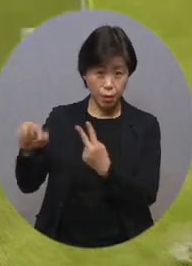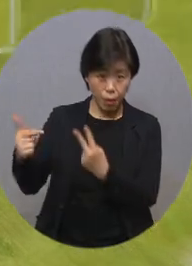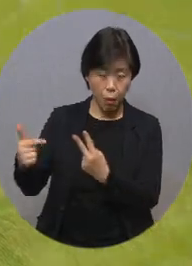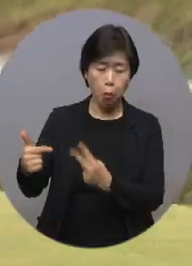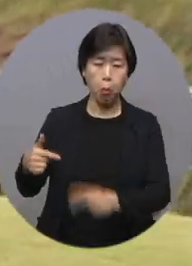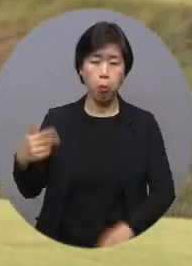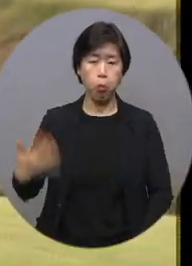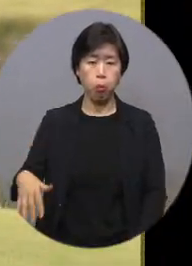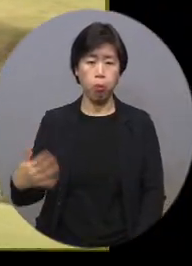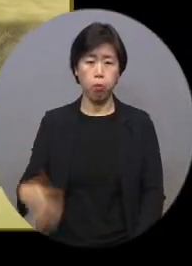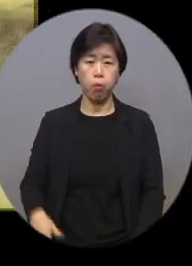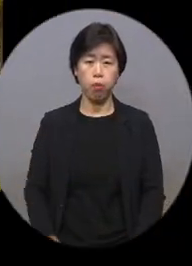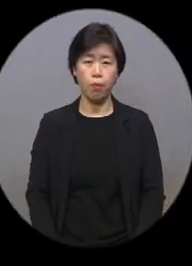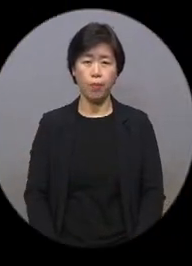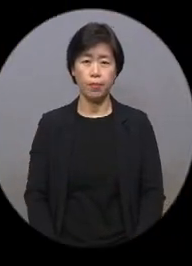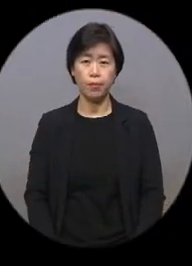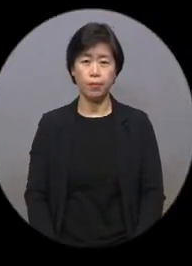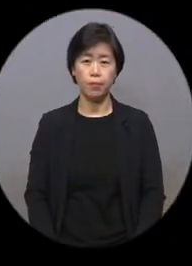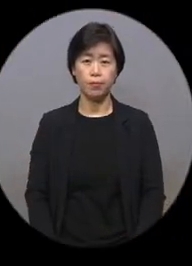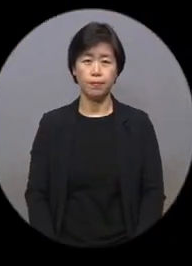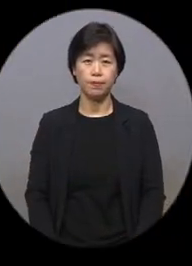우와.